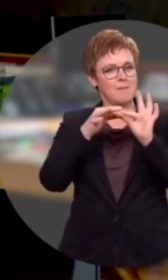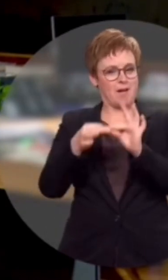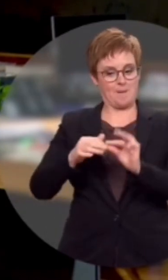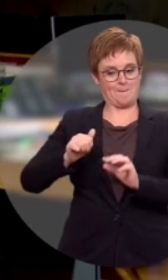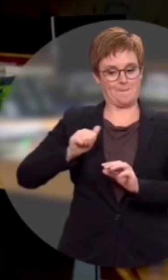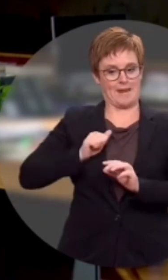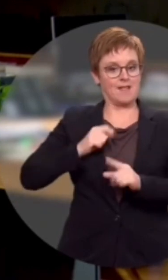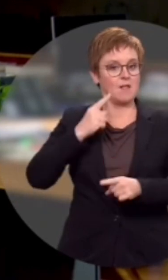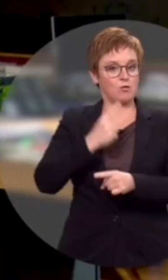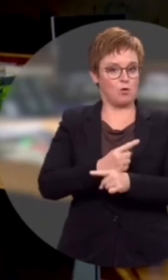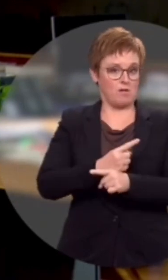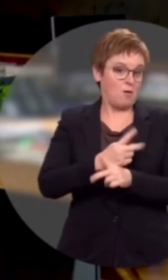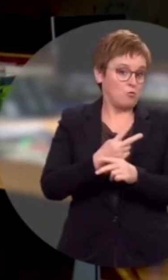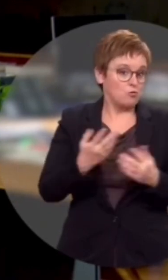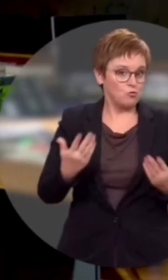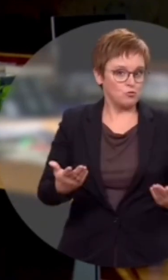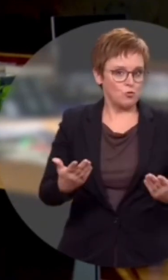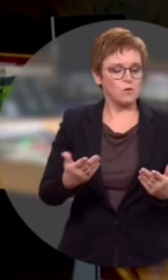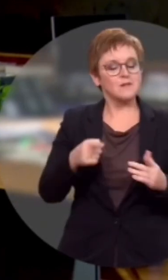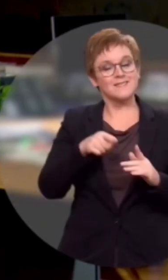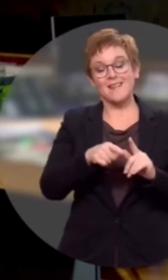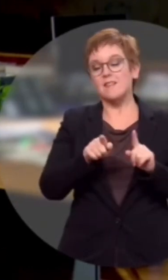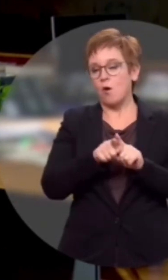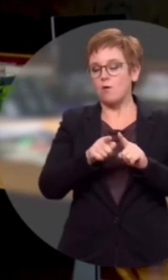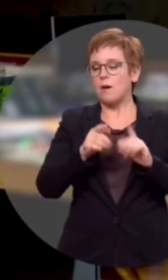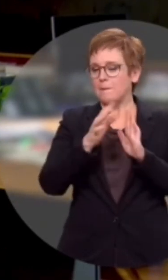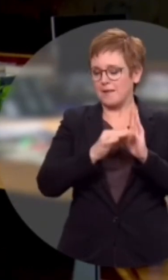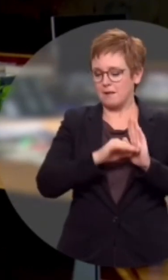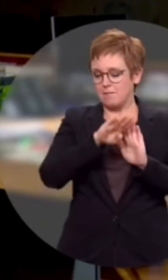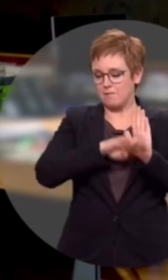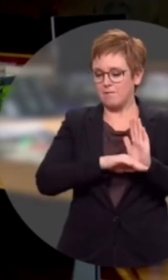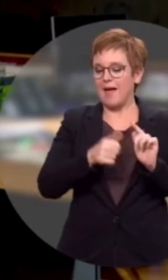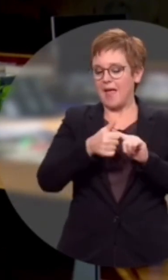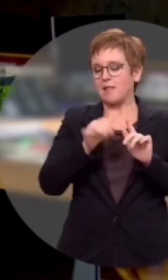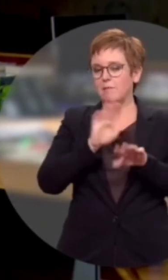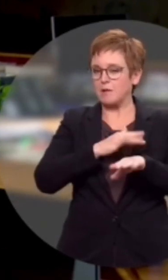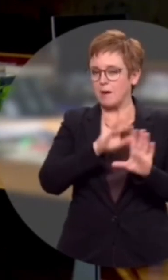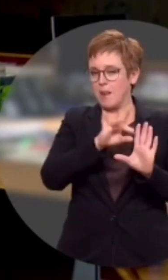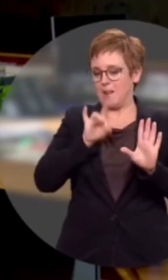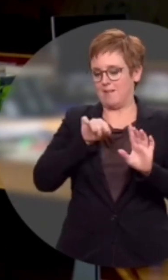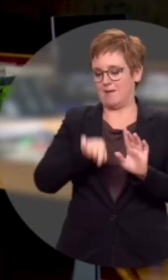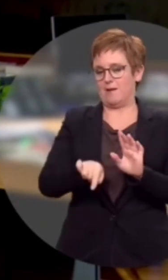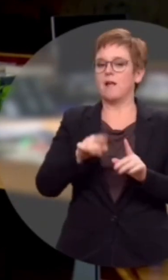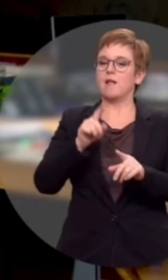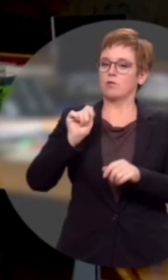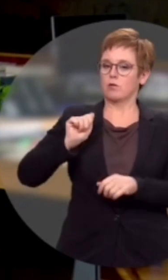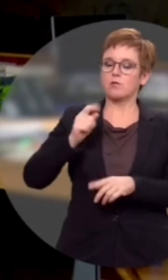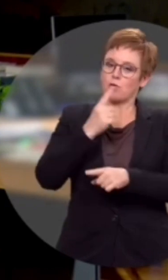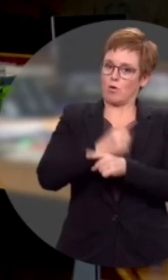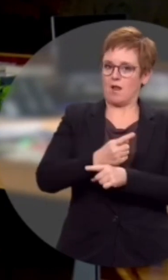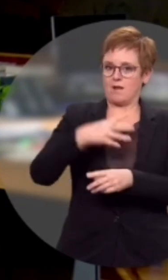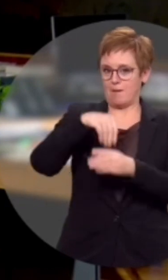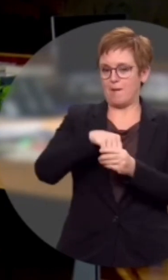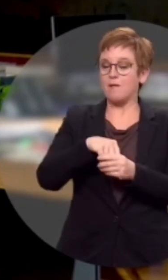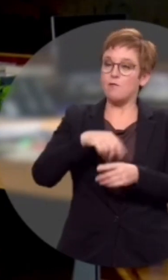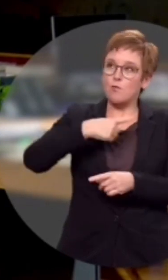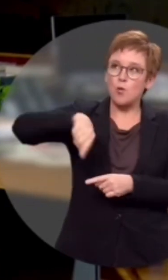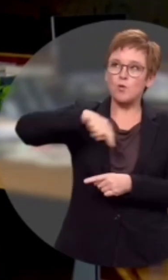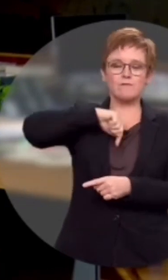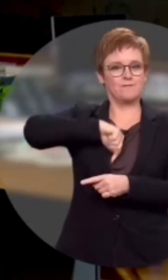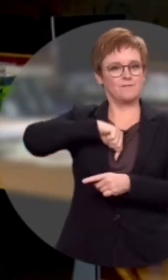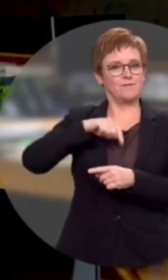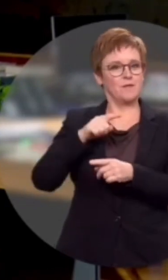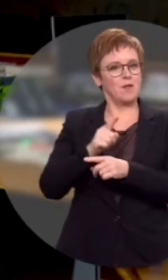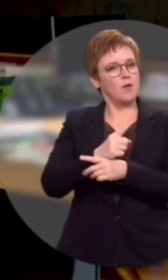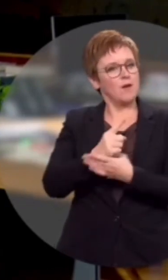militärische Neutralität als eines jener Prinzipien erwähnen, die uns Orientierung geben. ebenso wie